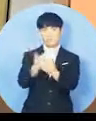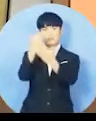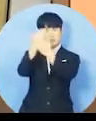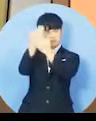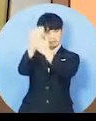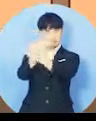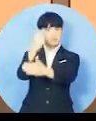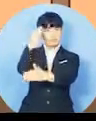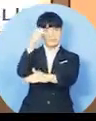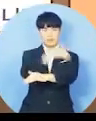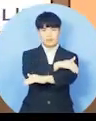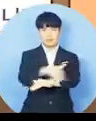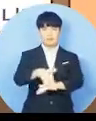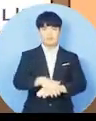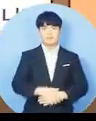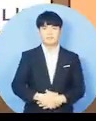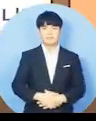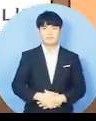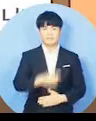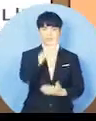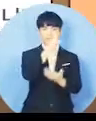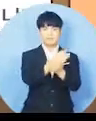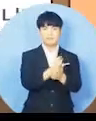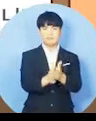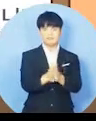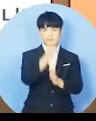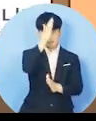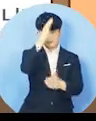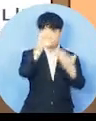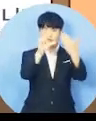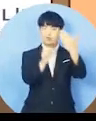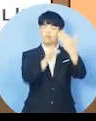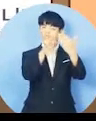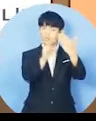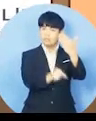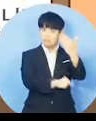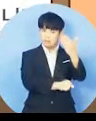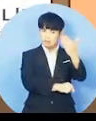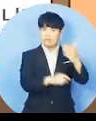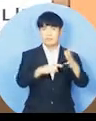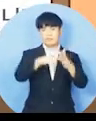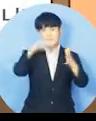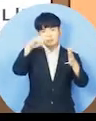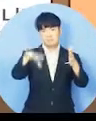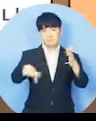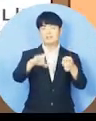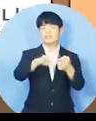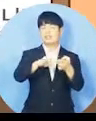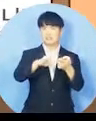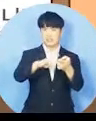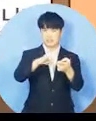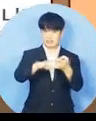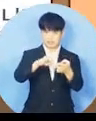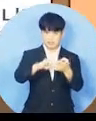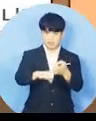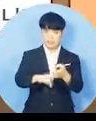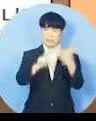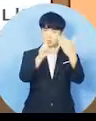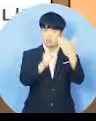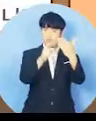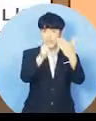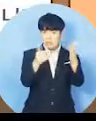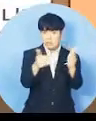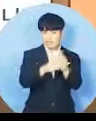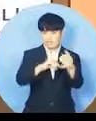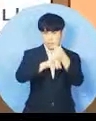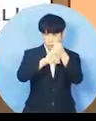계획입니다. 천안시는 이달 9월 정기분 재산세를 부과하고 납부기한 내 납부해줄 것을 당부했습니다.